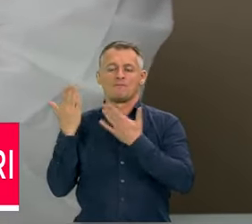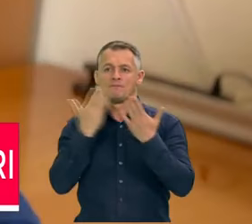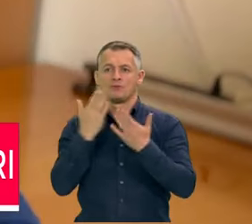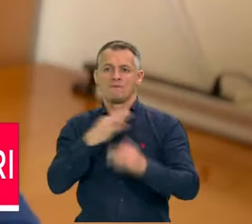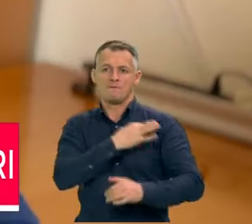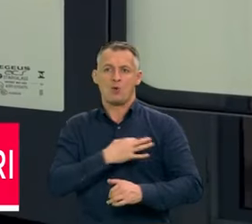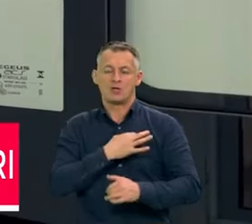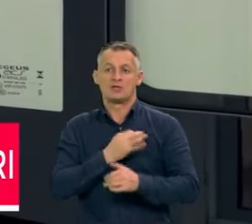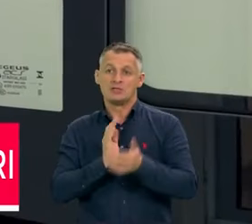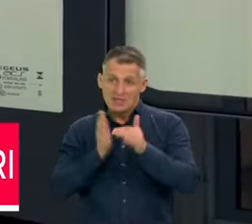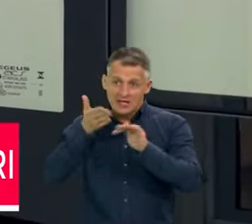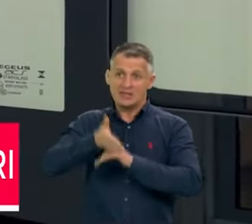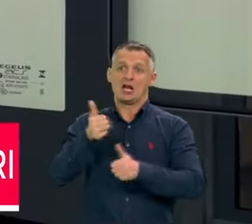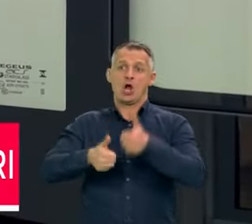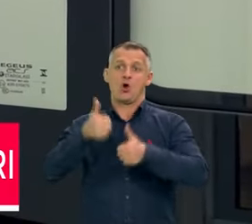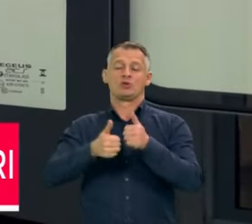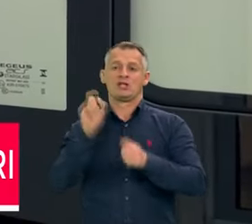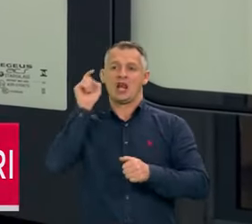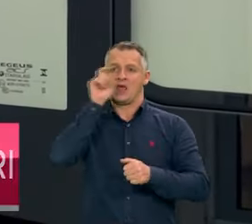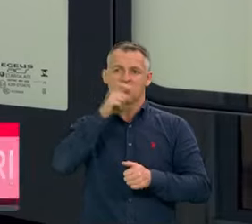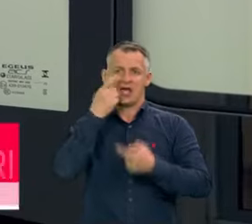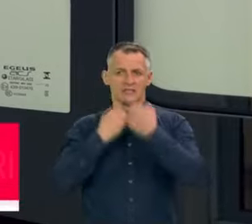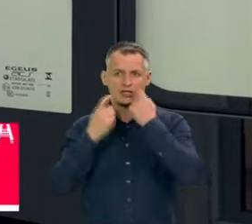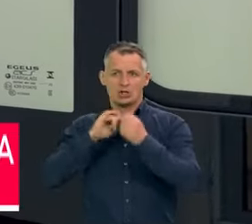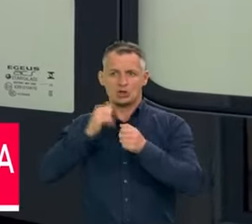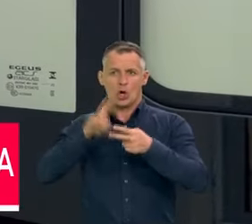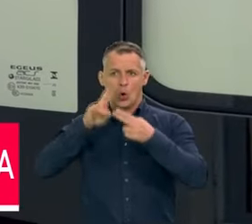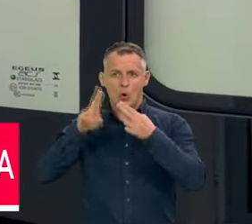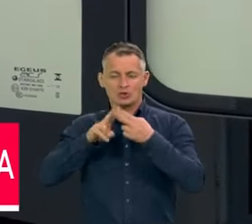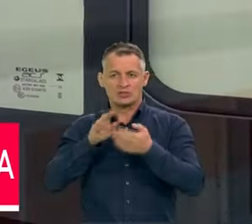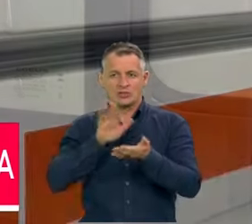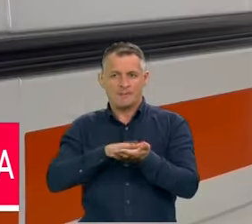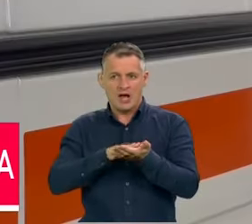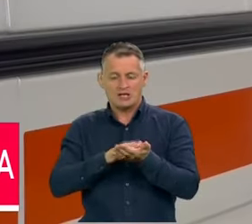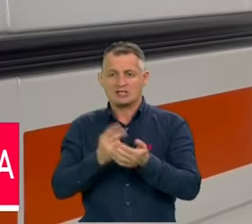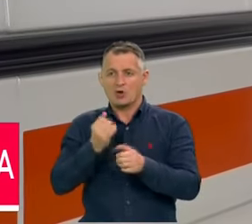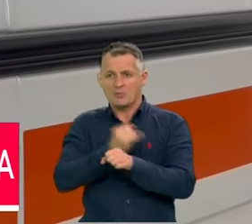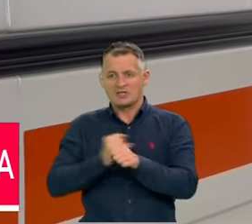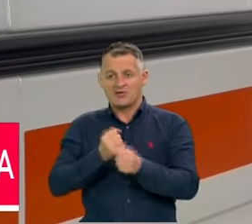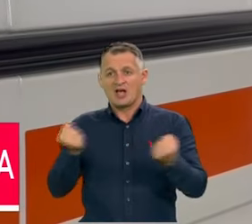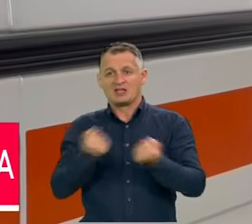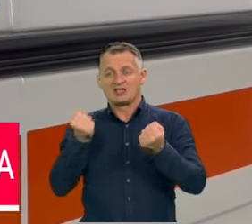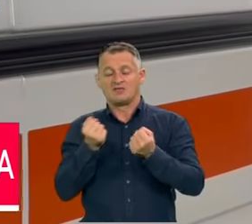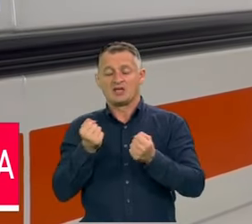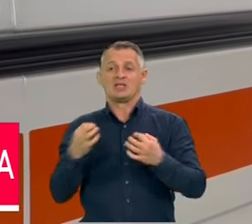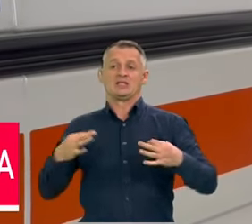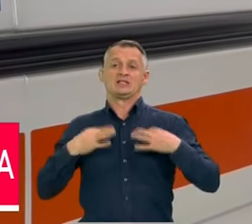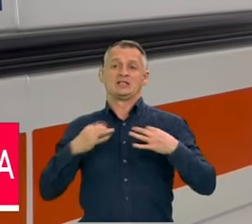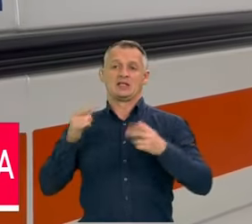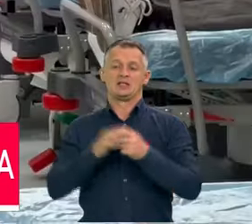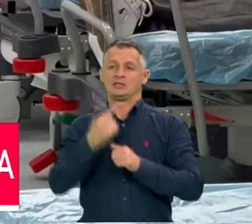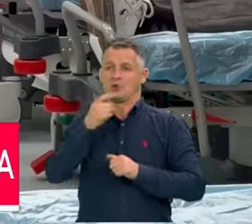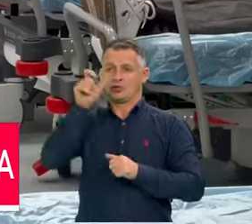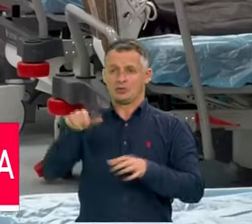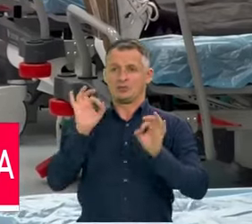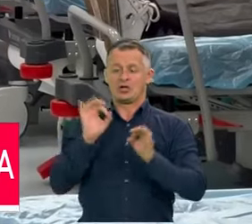înscrie la concurs lipsa experienței și a cunoștințelor de bază se observă în calitatea actului medical susțin specialiștii iar acum